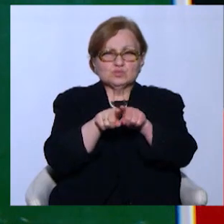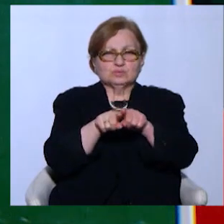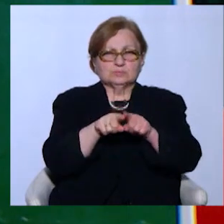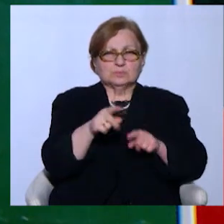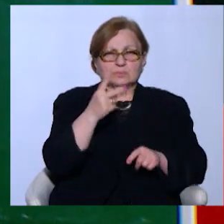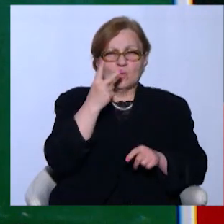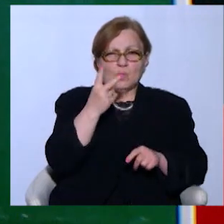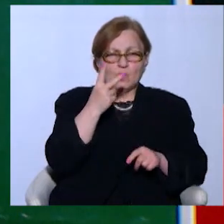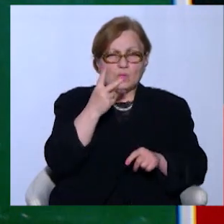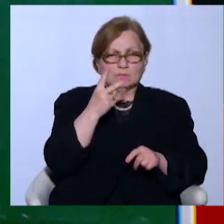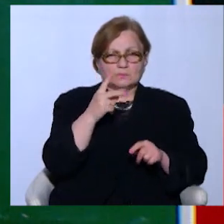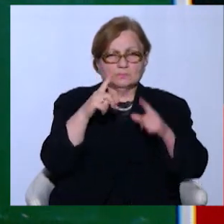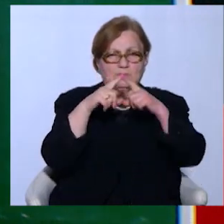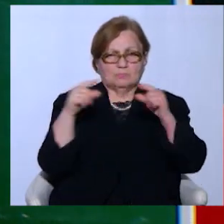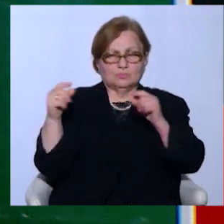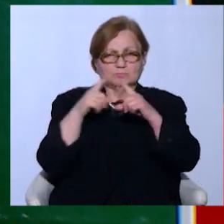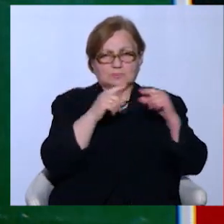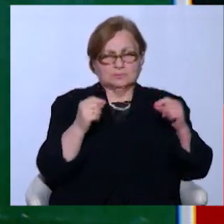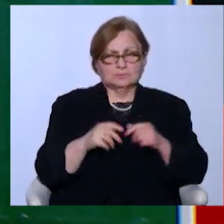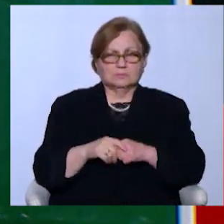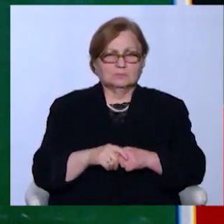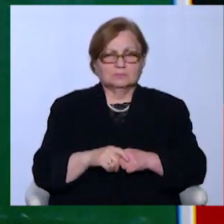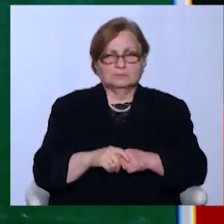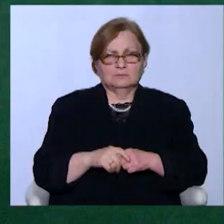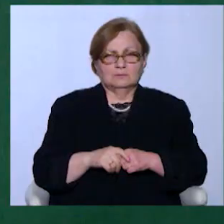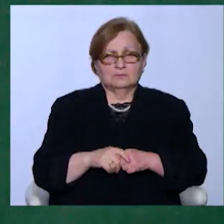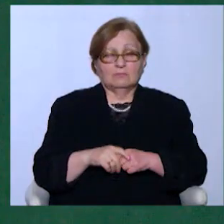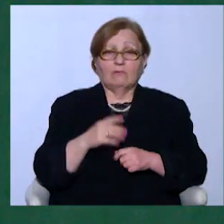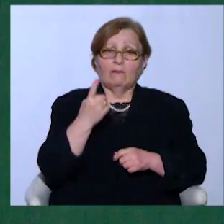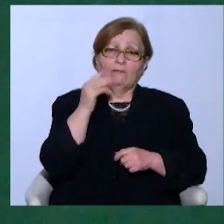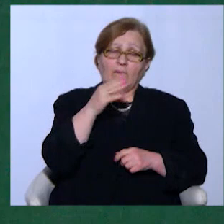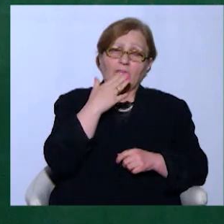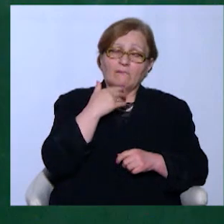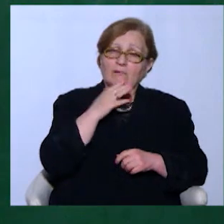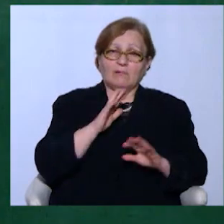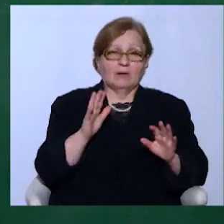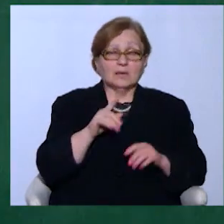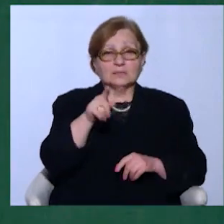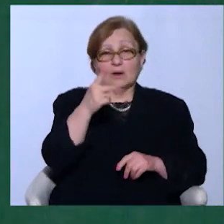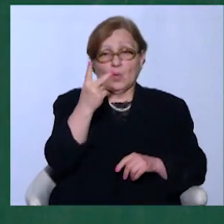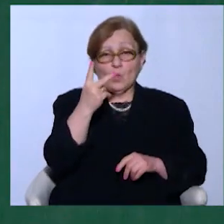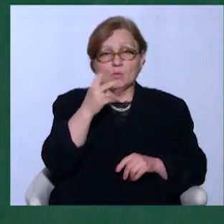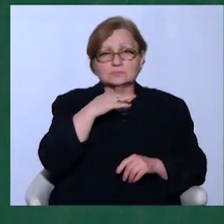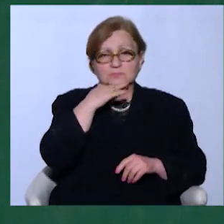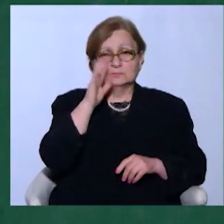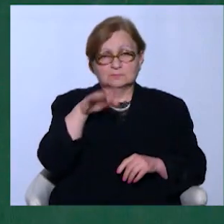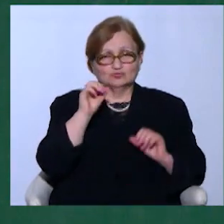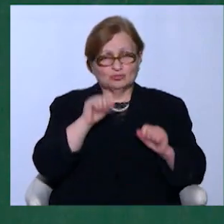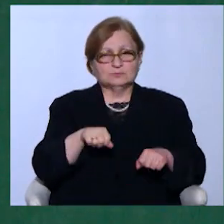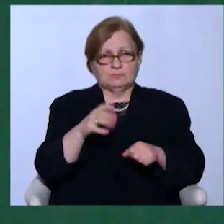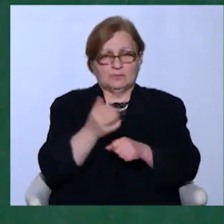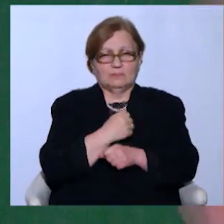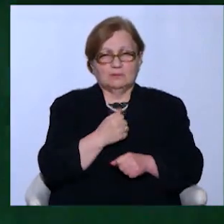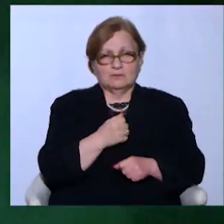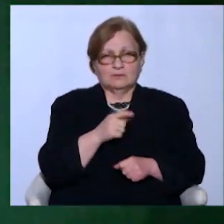2 სამკუთხედი. ხო, თუ ერთსაც დავუმატებთ ადვილია, მაგრამ ასეც შეიძლება, დაფიქრდით? მე მგონი